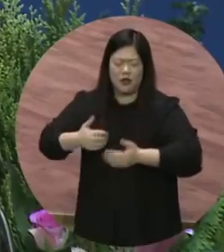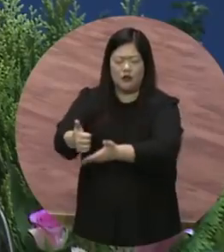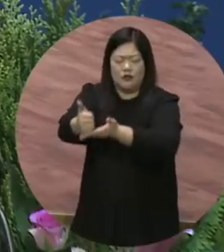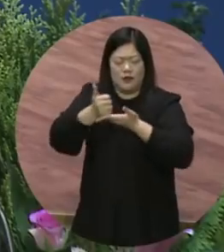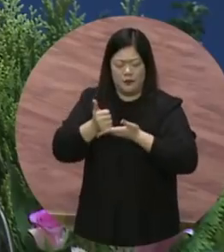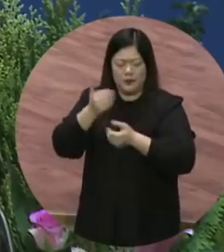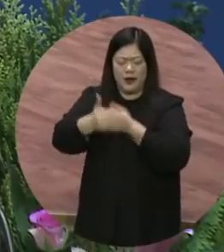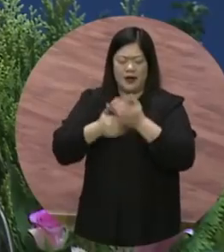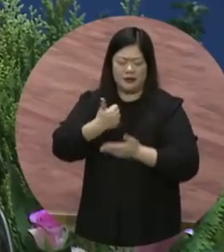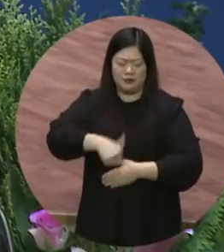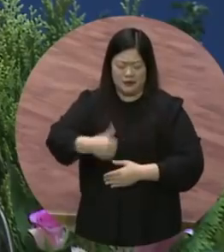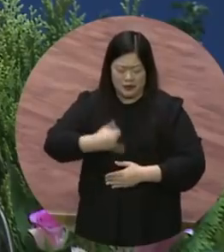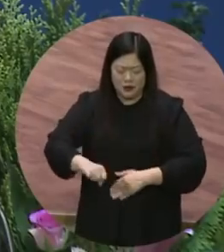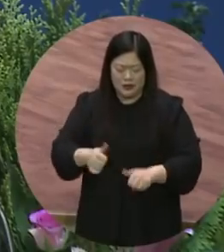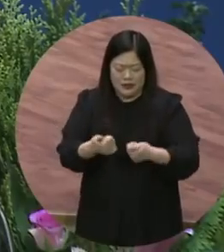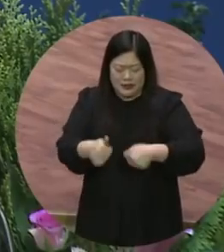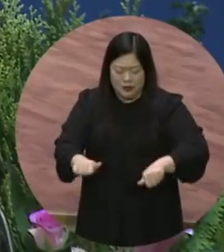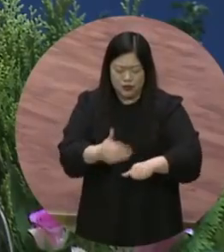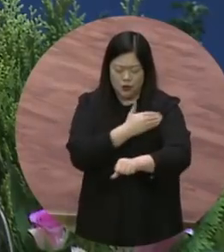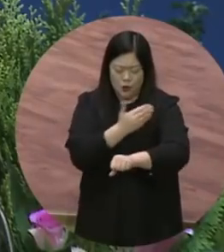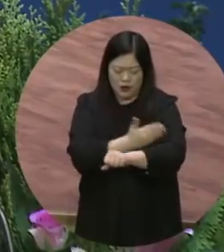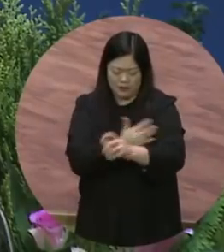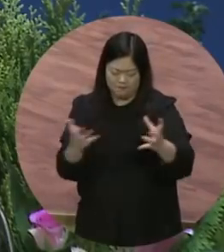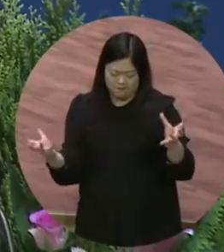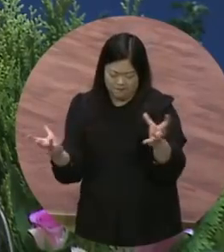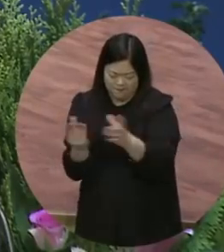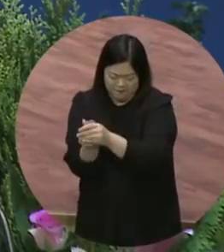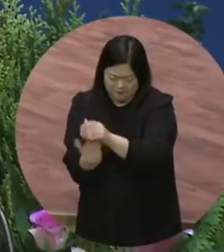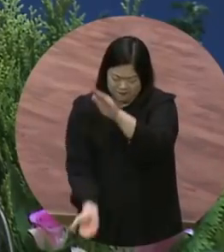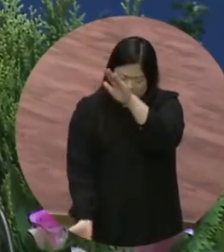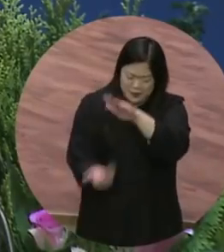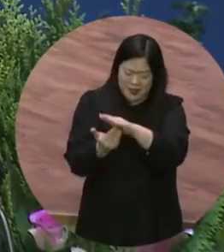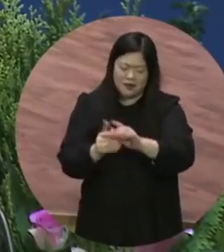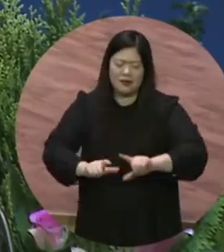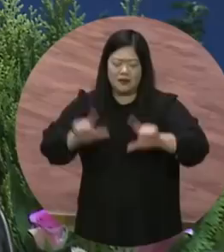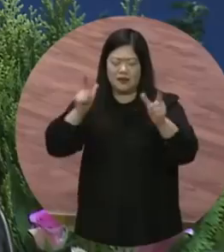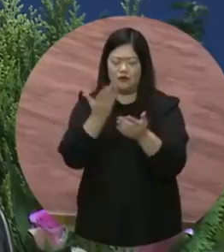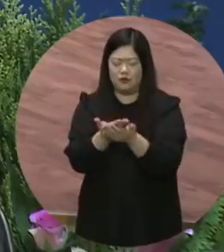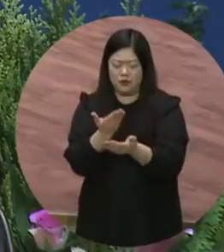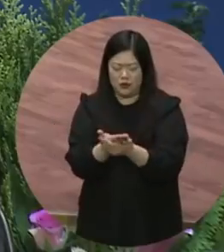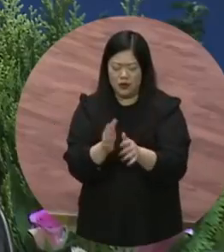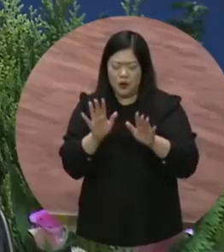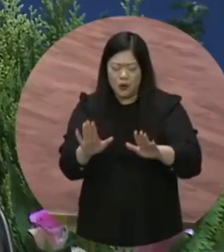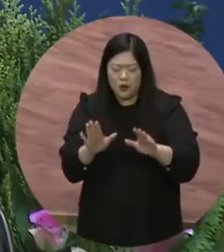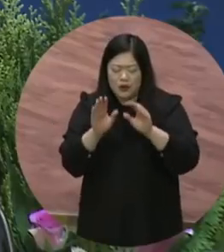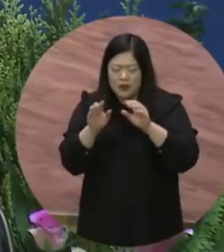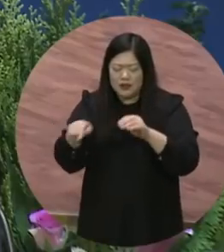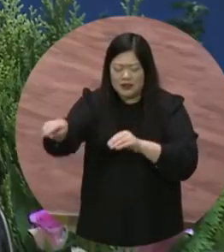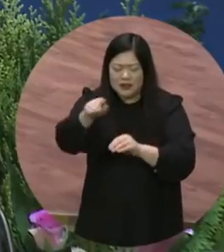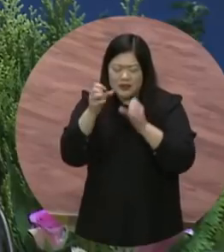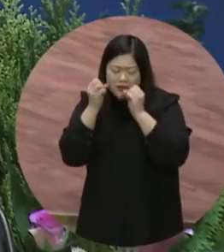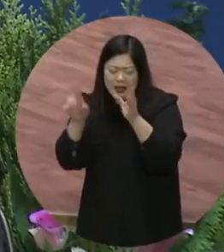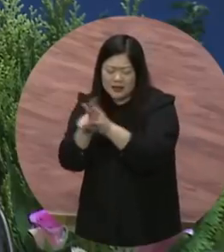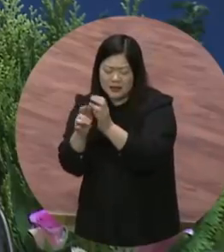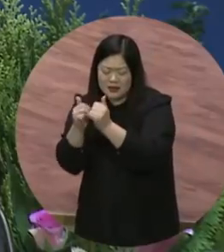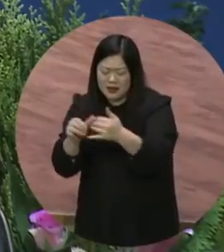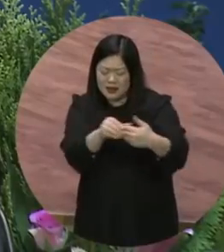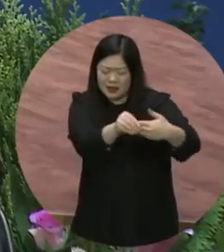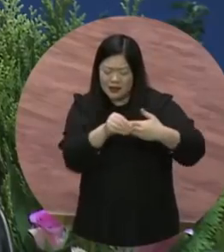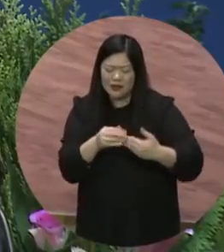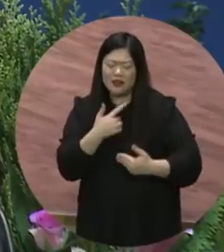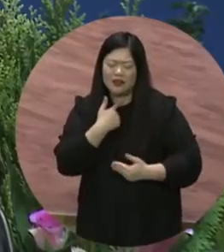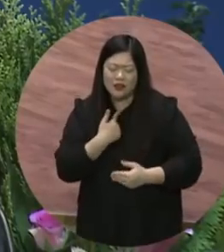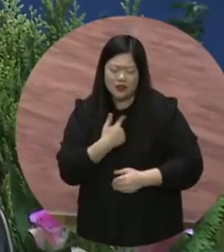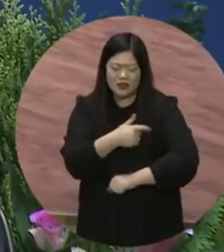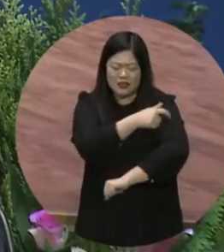신분과 권세 회복되는 생애 최고의 날이 되게 도와주옵소서. 이들을 인도한 정인옥 권사님, 한희숙 집사님, 남선우 집사님,